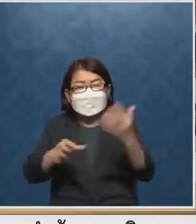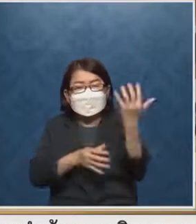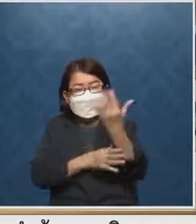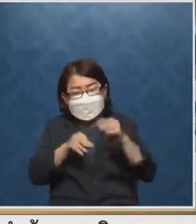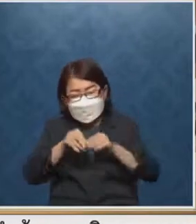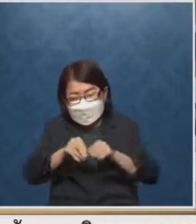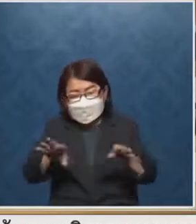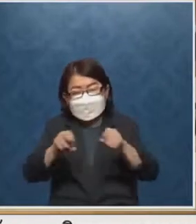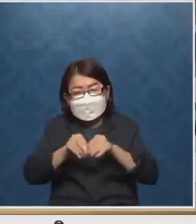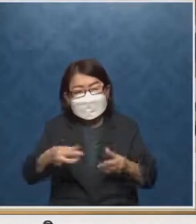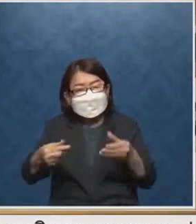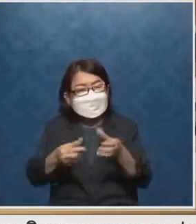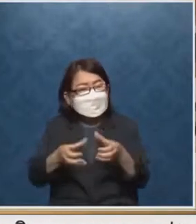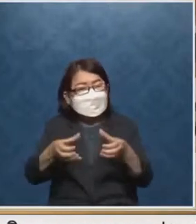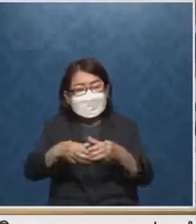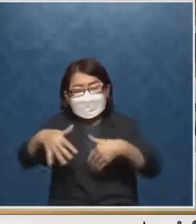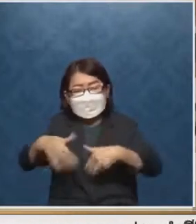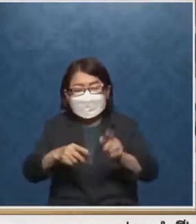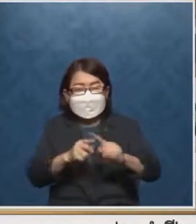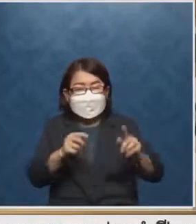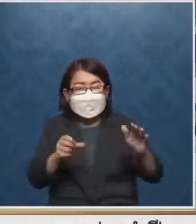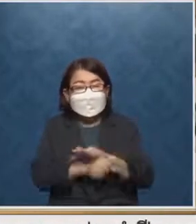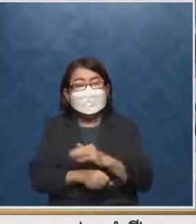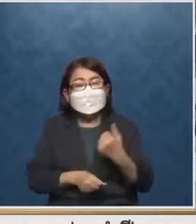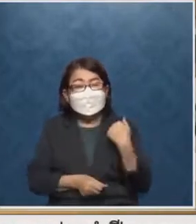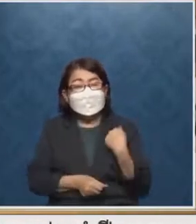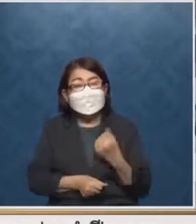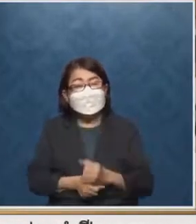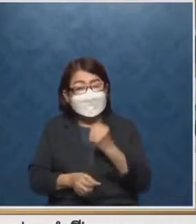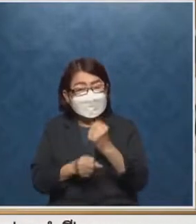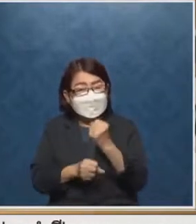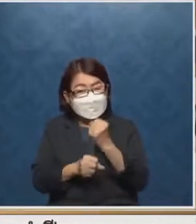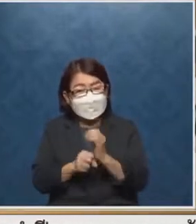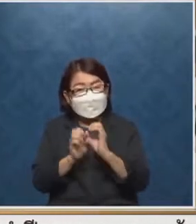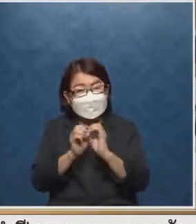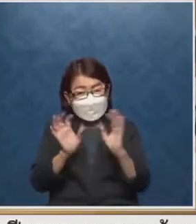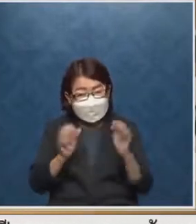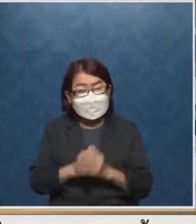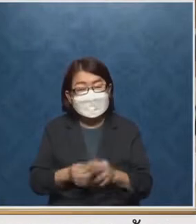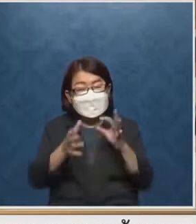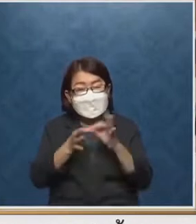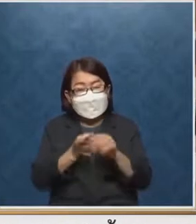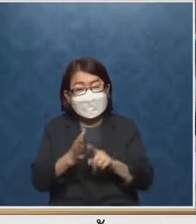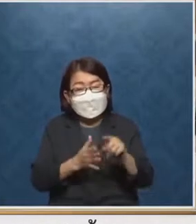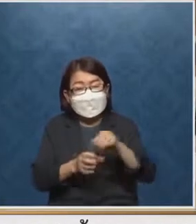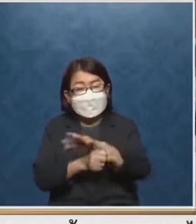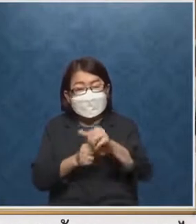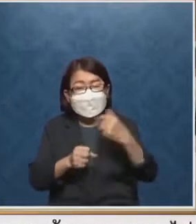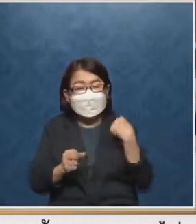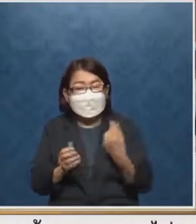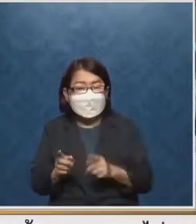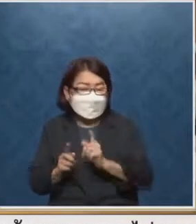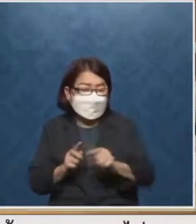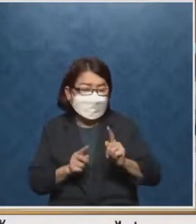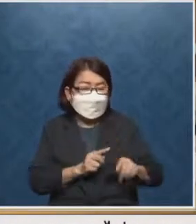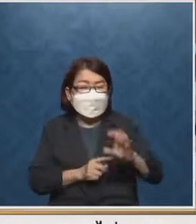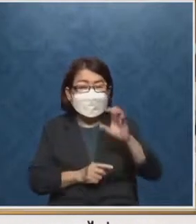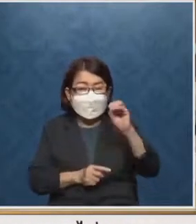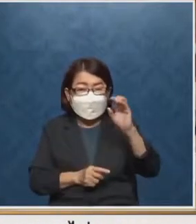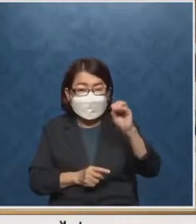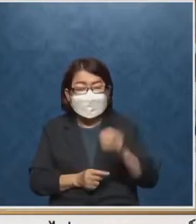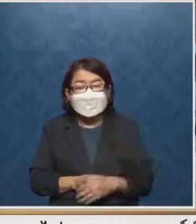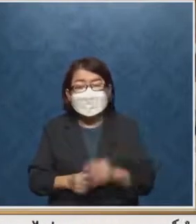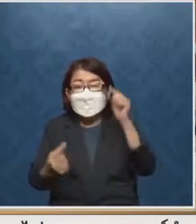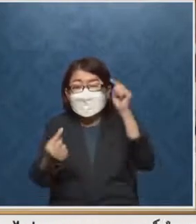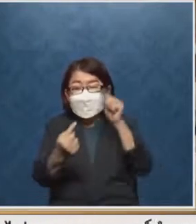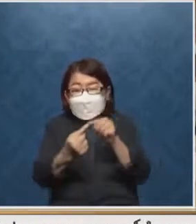นทุกกลุ่มเป้าหมายมีผลงานของสื่อประชาสัมพันธ์เรื่องโควิดประมาณ50ชิ้นงานมีการเข้าถึ